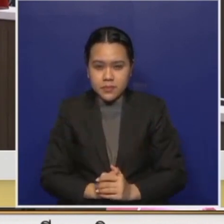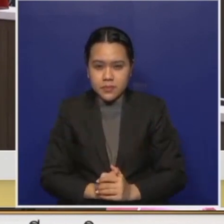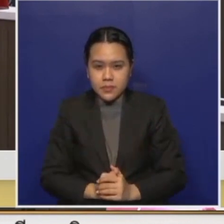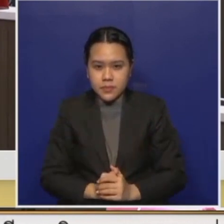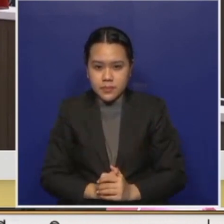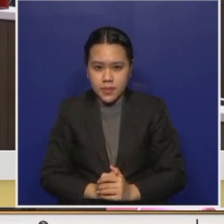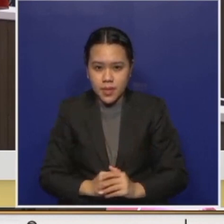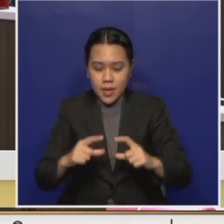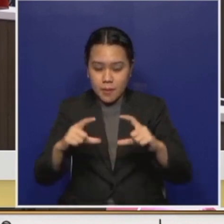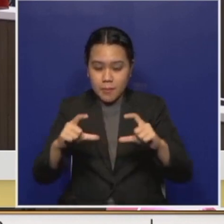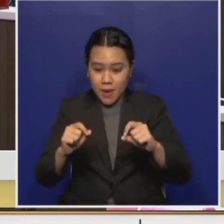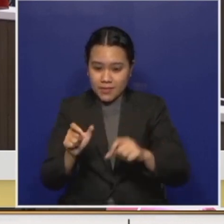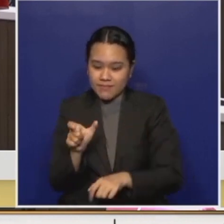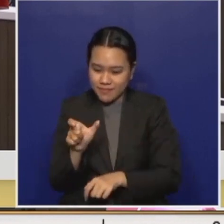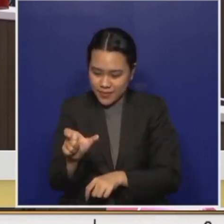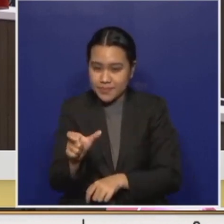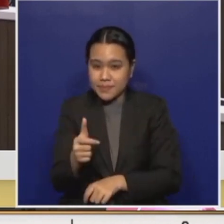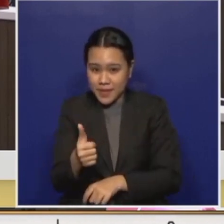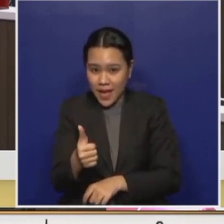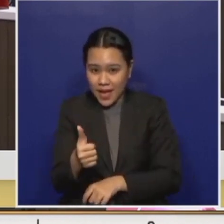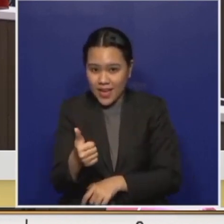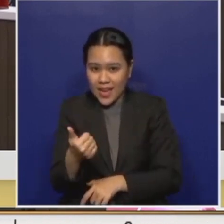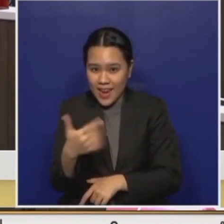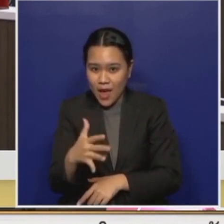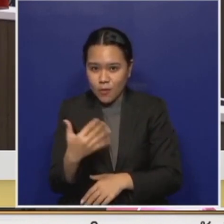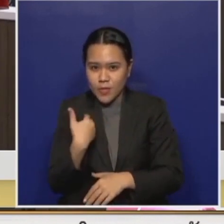ไปเสียบไปรูดบางทีได้ของแรกมา